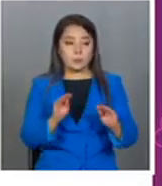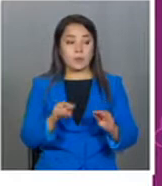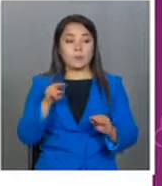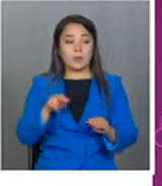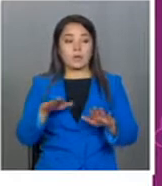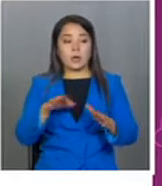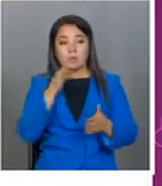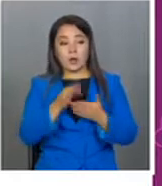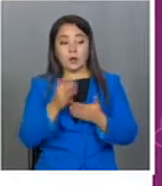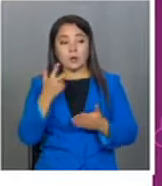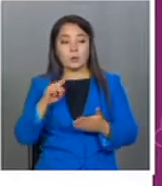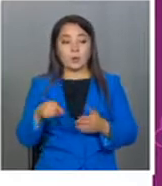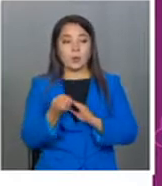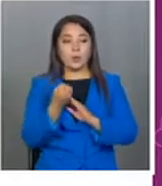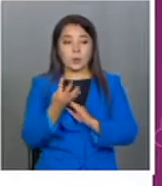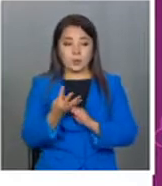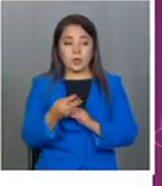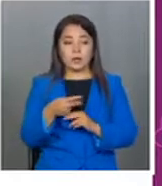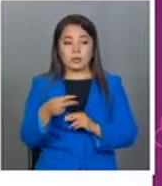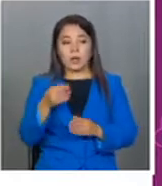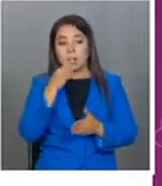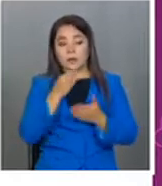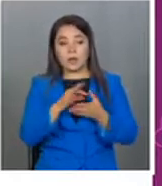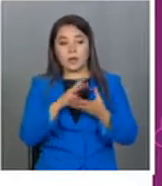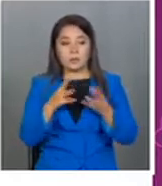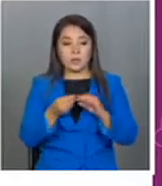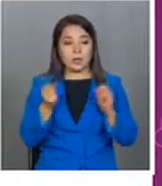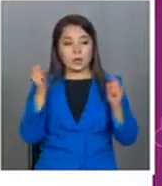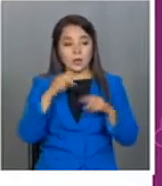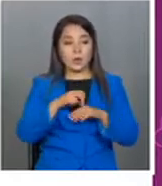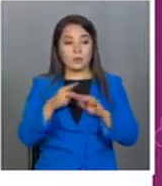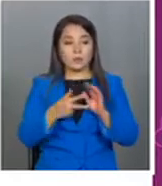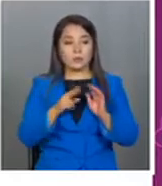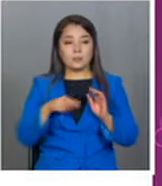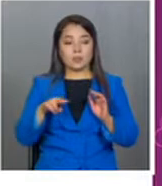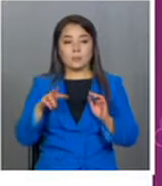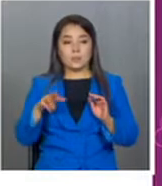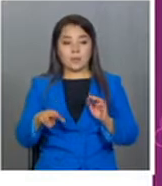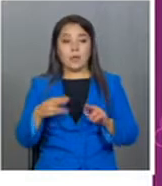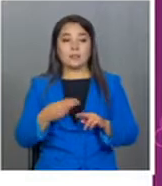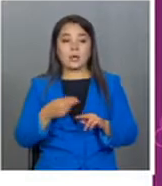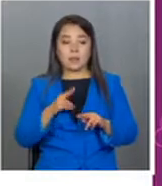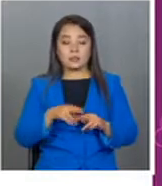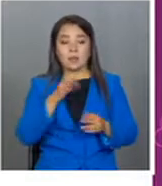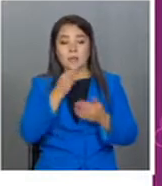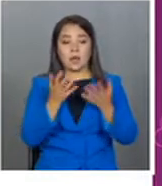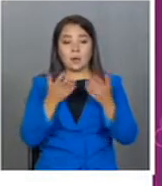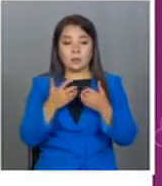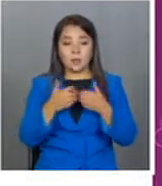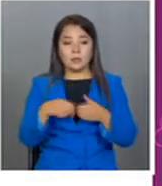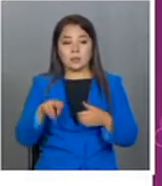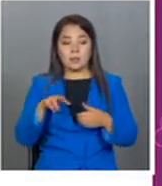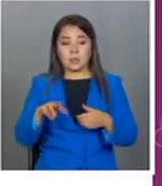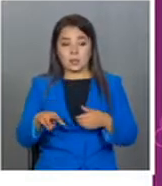мәні 3,14, осы қатынастың мәні бізде 18-ге тең екен. Яғни біз бұл есептеуден